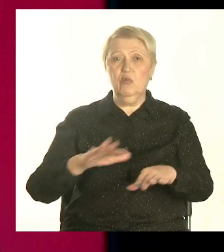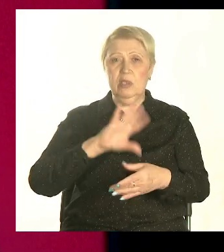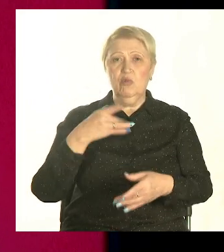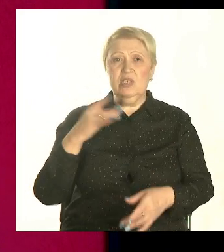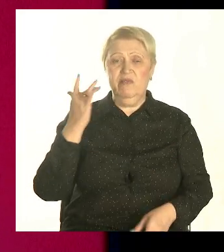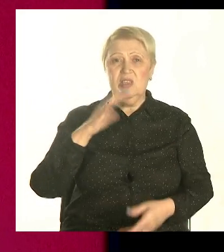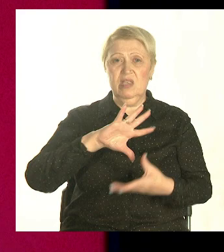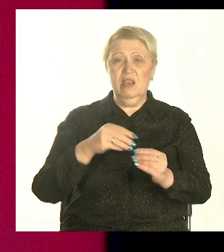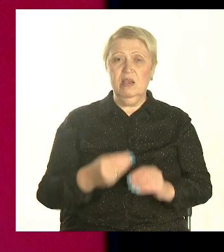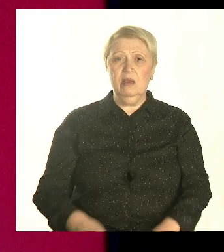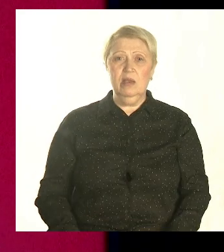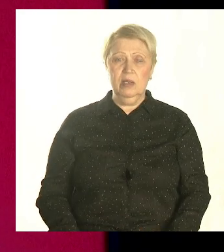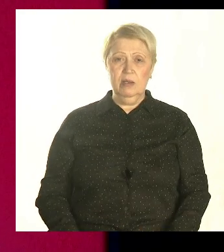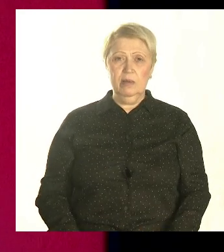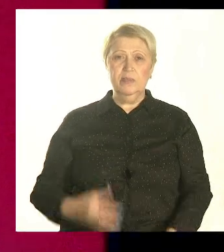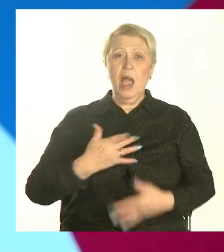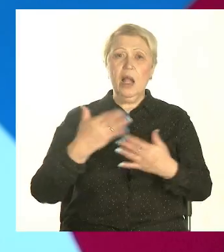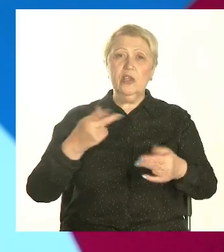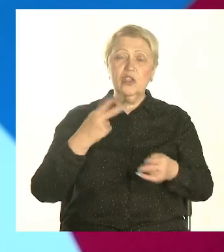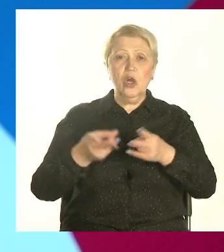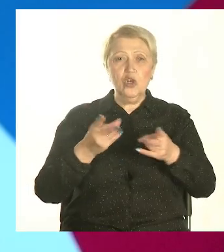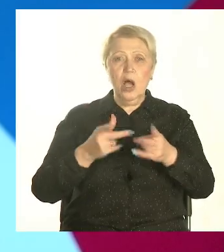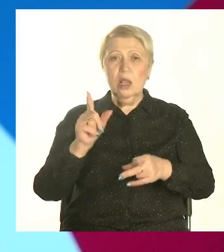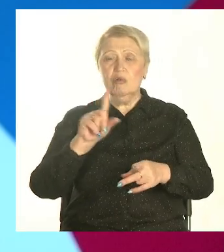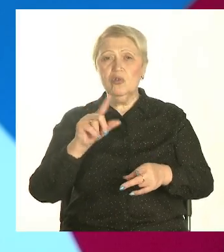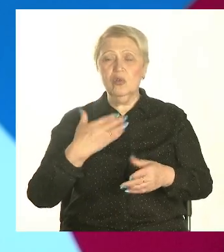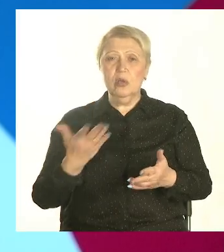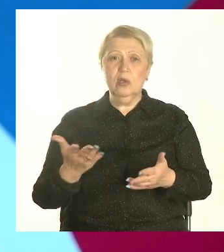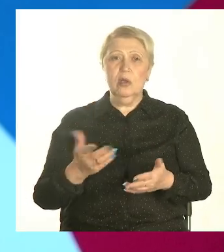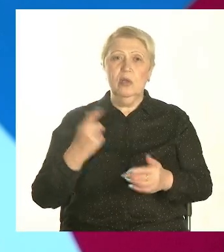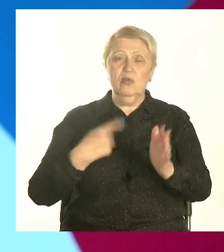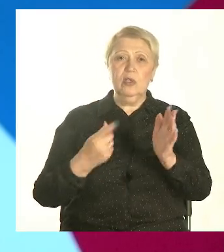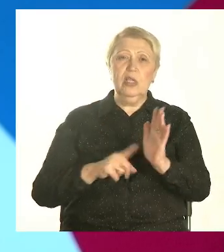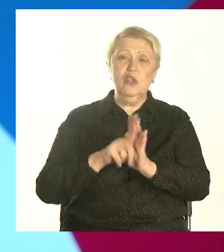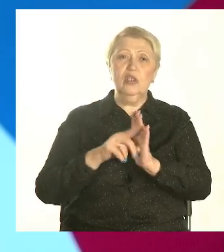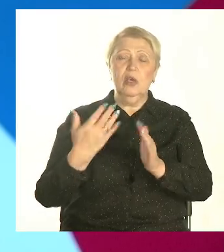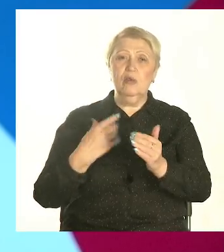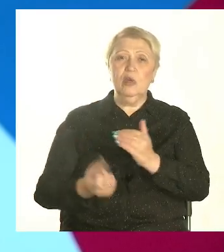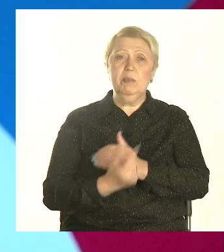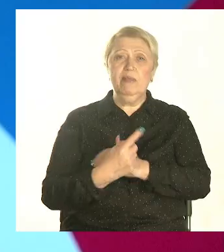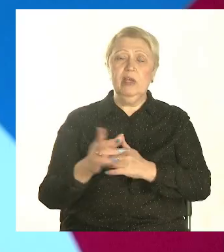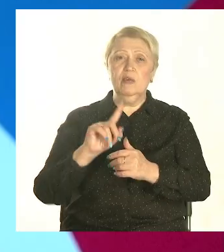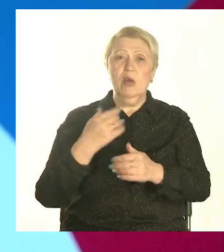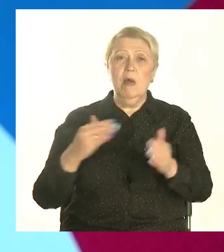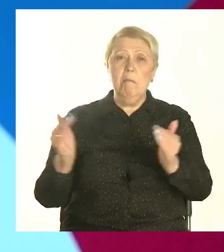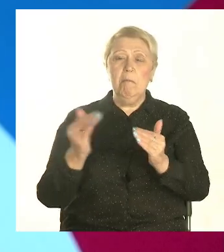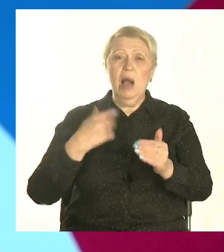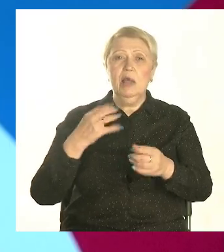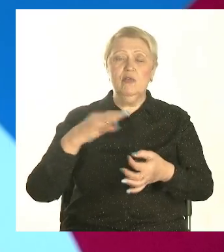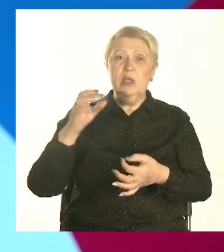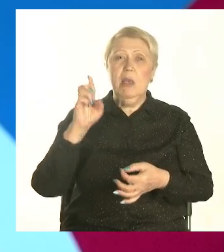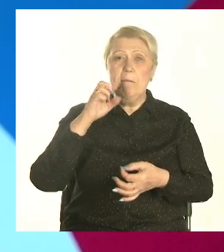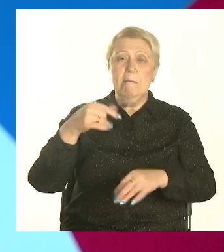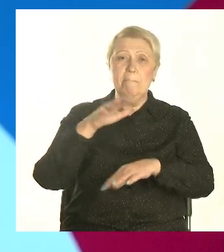нас существует в городе Хабаровск. Каких-то там жалоб, насколько я понимаю, начинают появляться от малого бизнеса, который занимался непосредственно